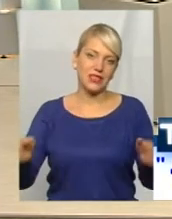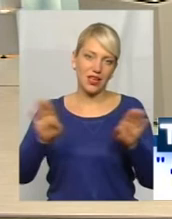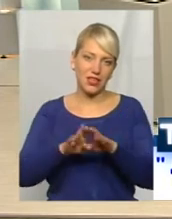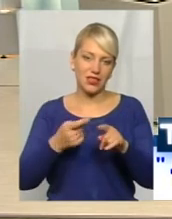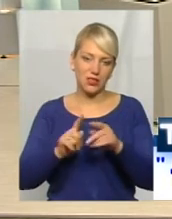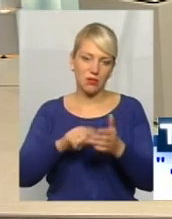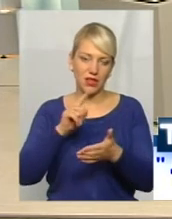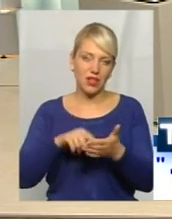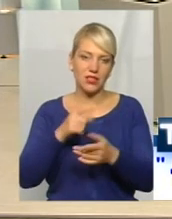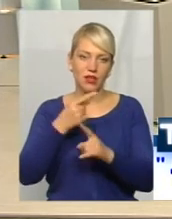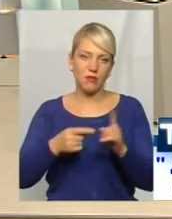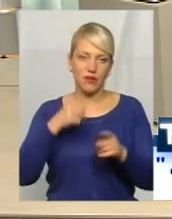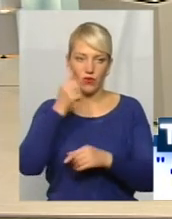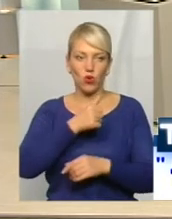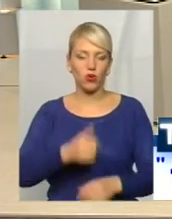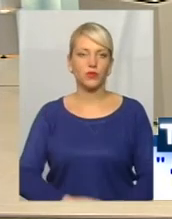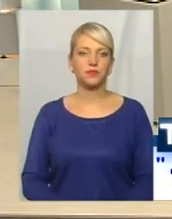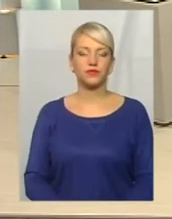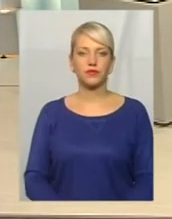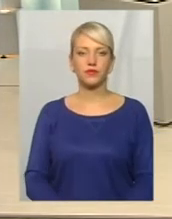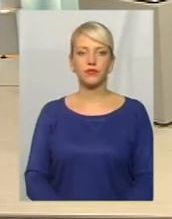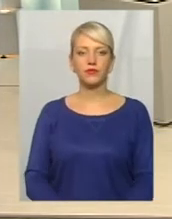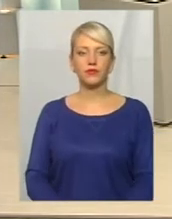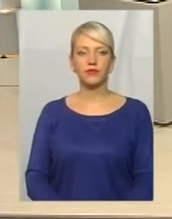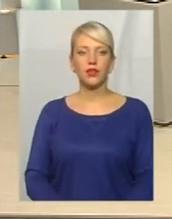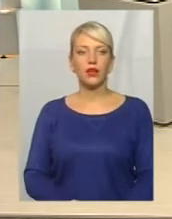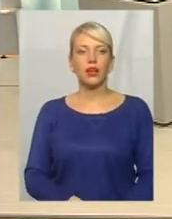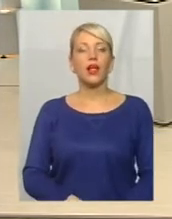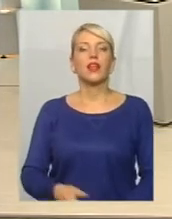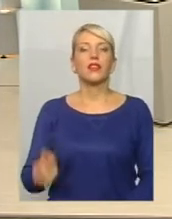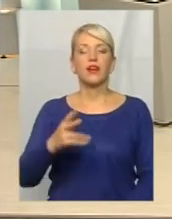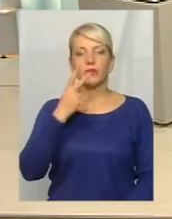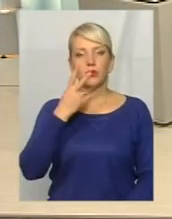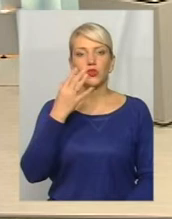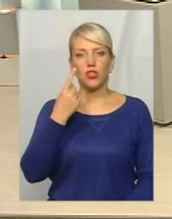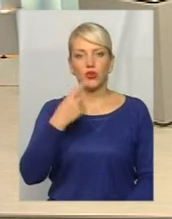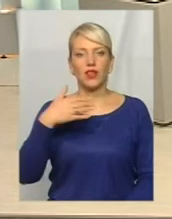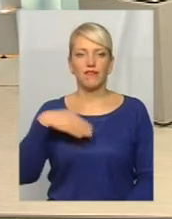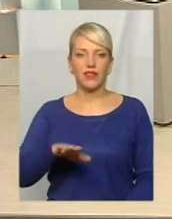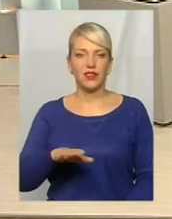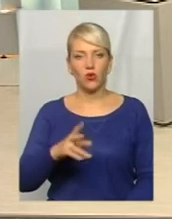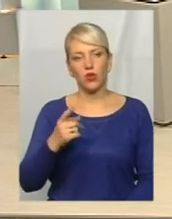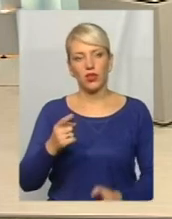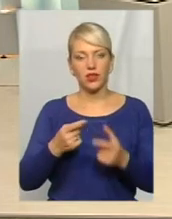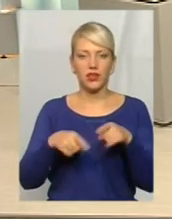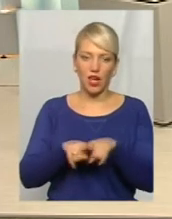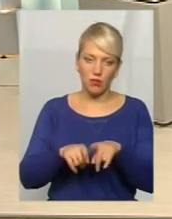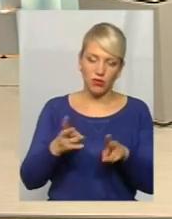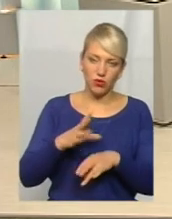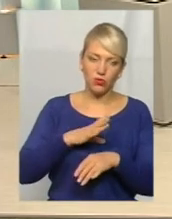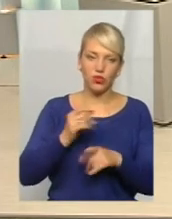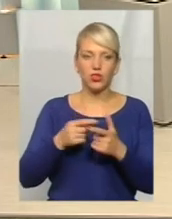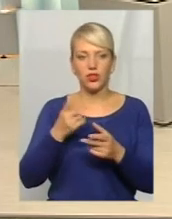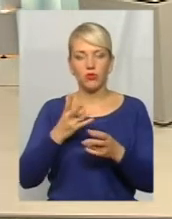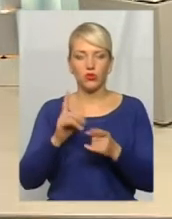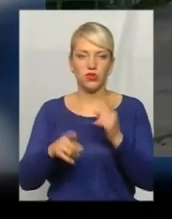за півроку, але давайте то неможливо. Подивимося ще одне відео. Чи так має бути, чи ні? Чи щось можна тут